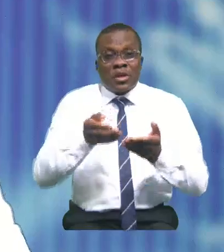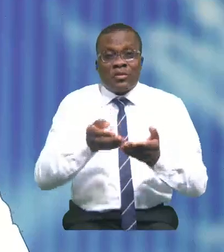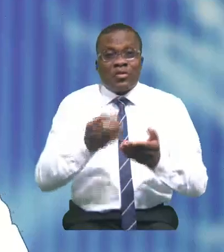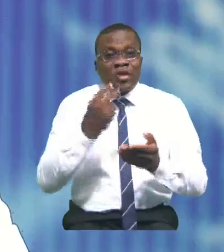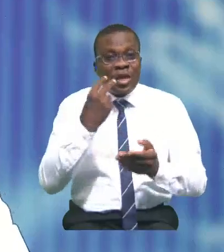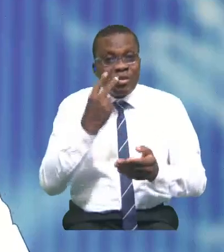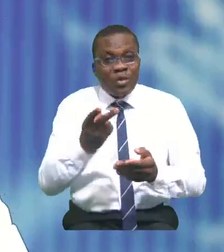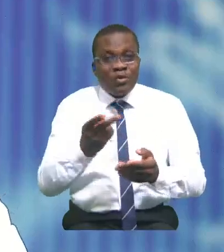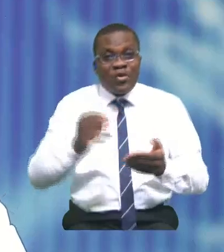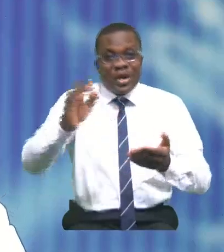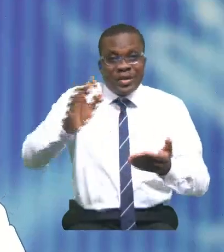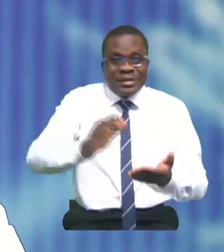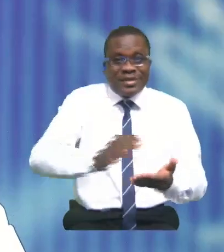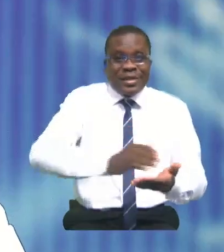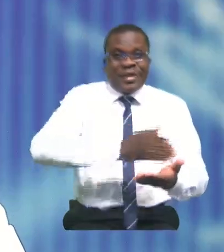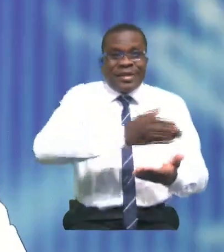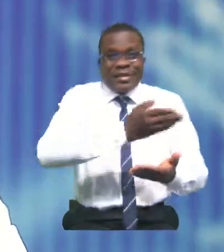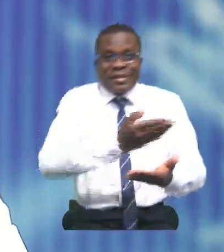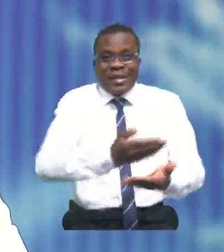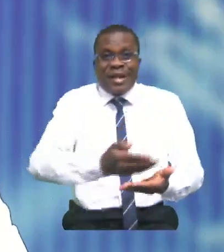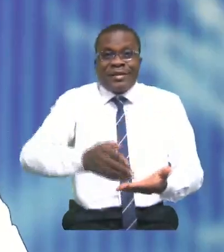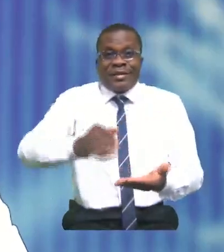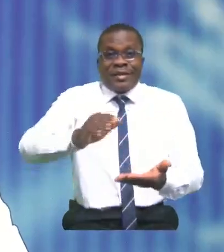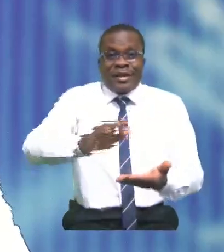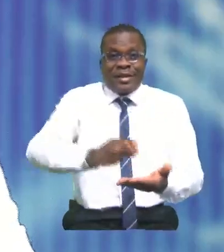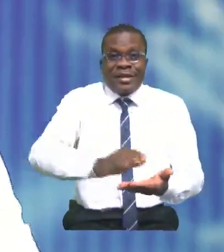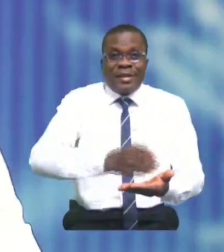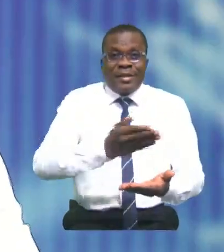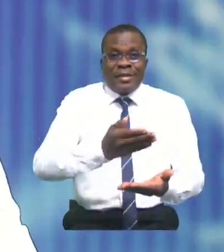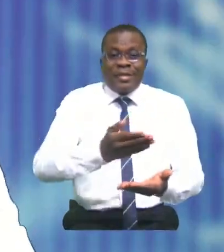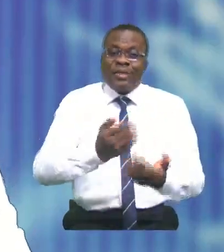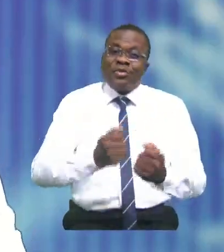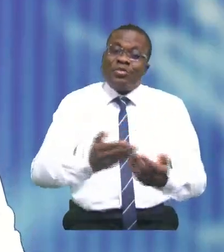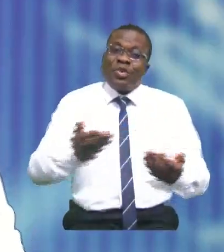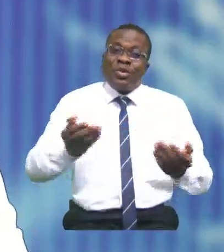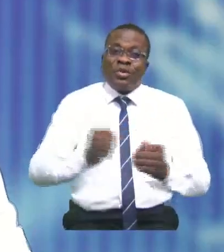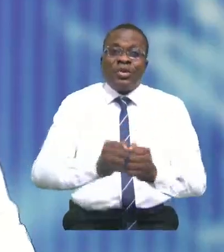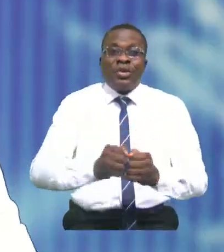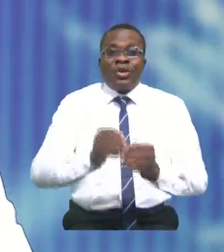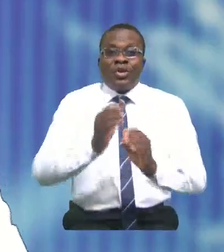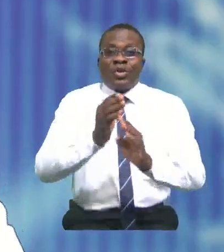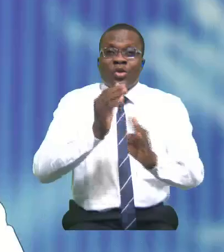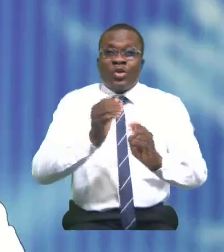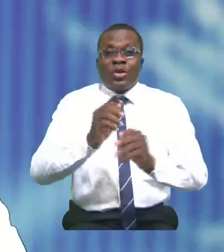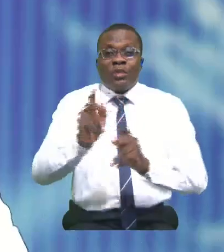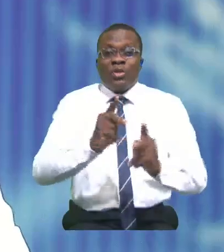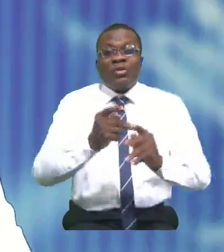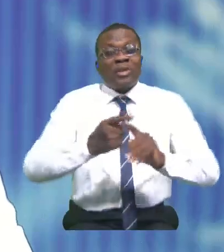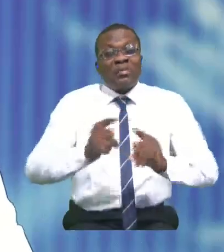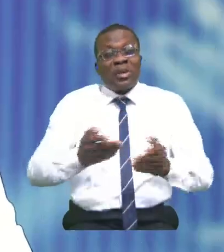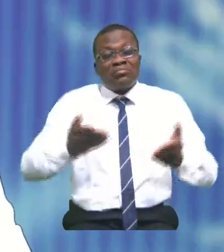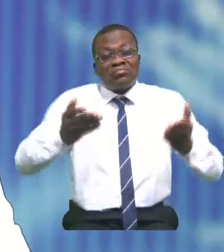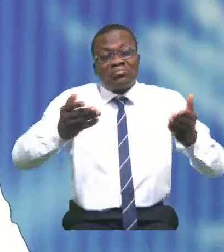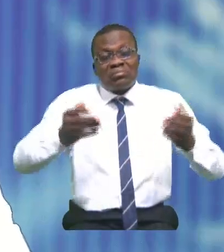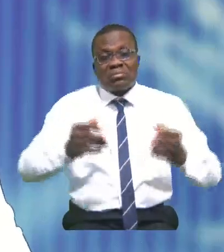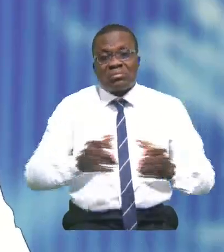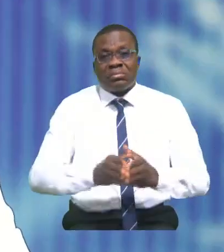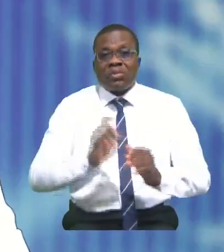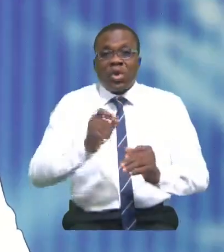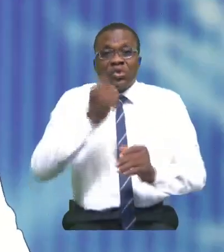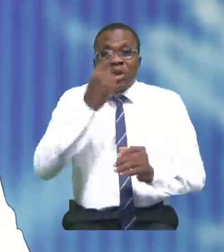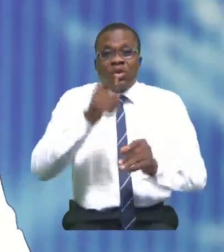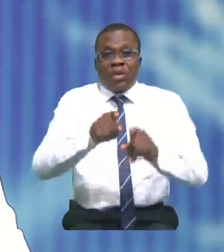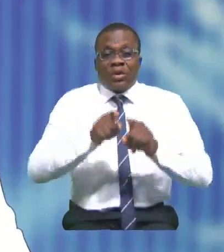sur scène C tl6 d'ailleurs le grand public mais bon on doit comprendre aussi